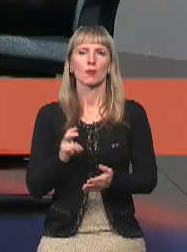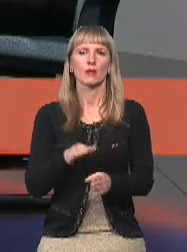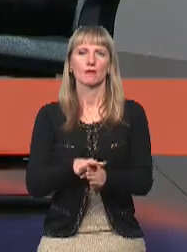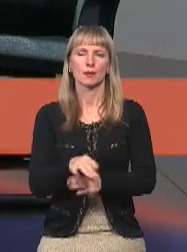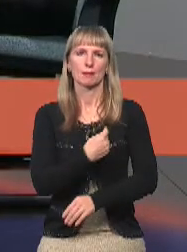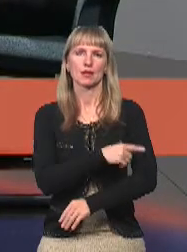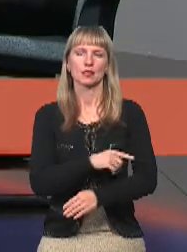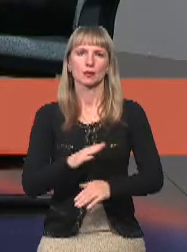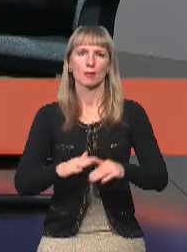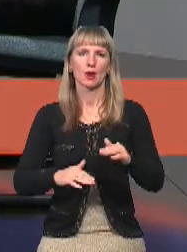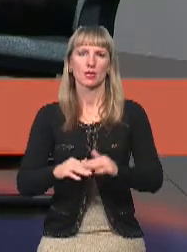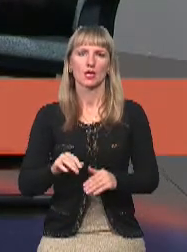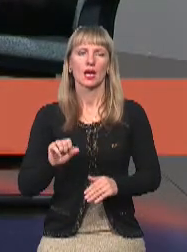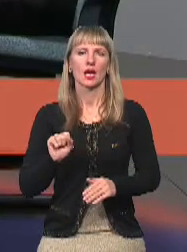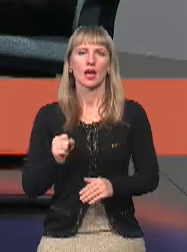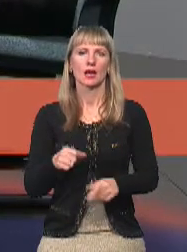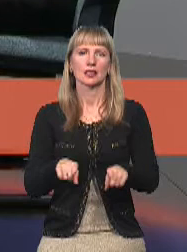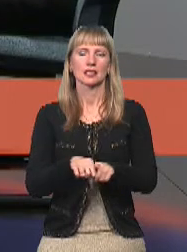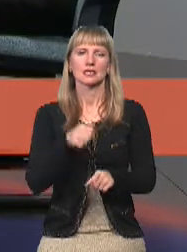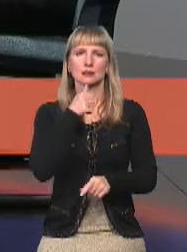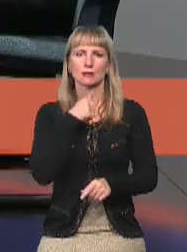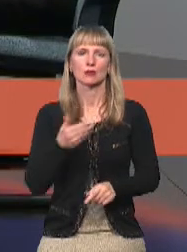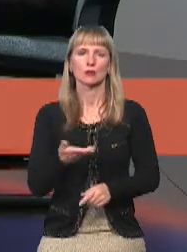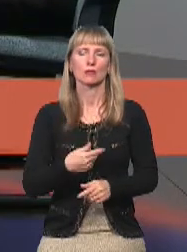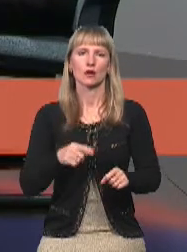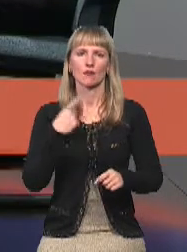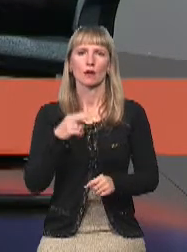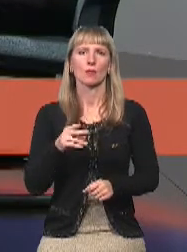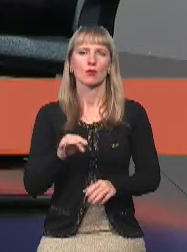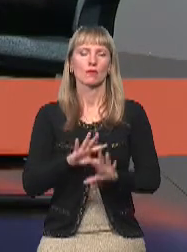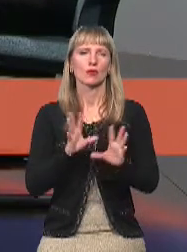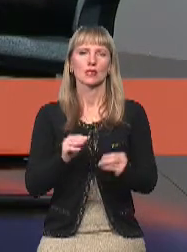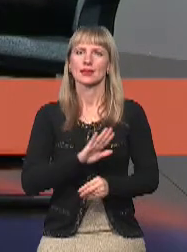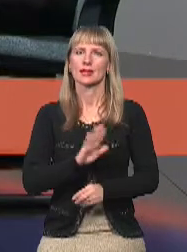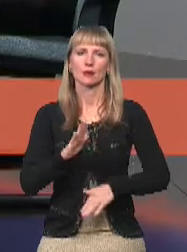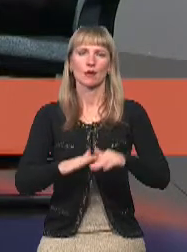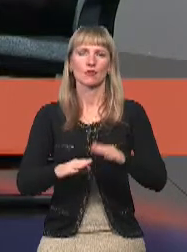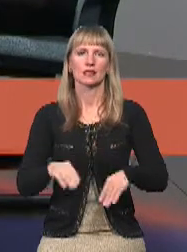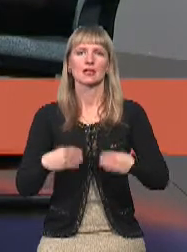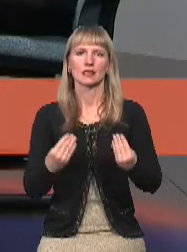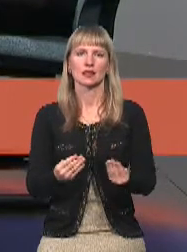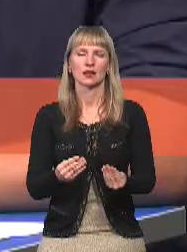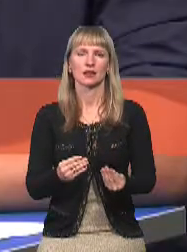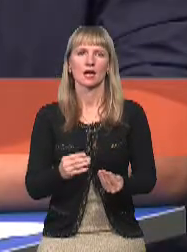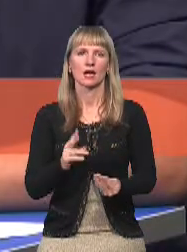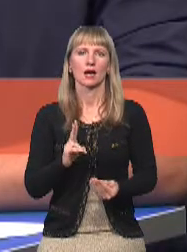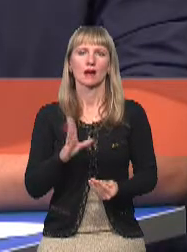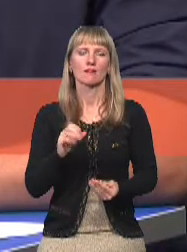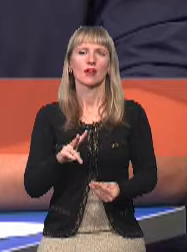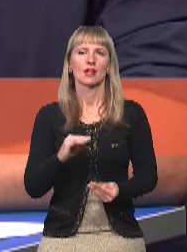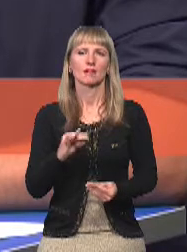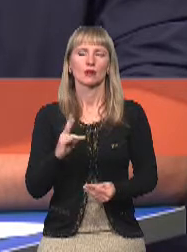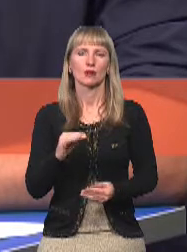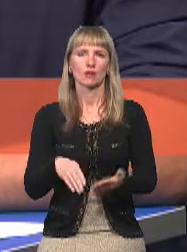здійснення медичної практики. А в такий спосіб ми можемо говорити про взагалі тоді непрофесійне надання кваліфікованої допомоги. І